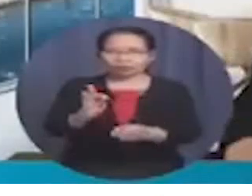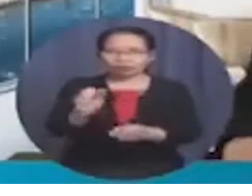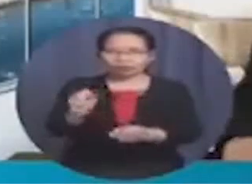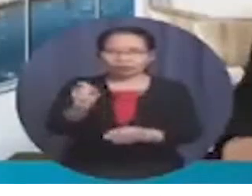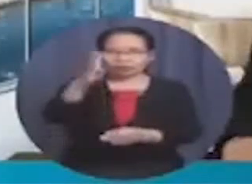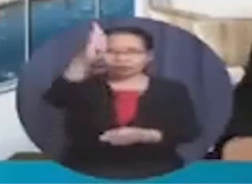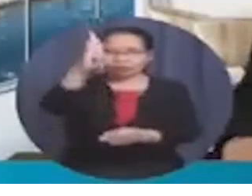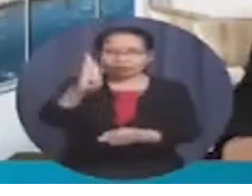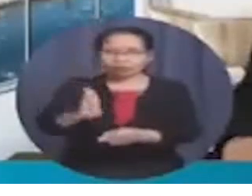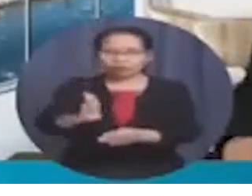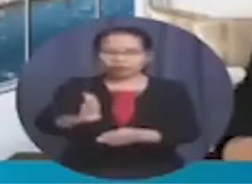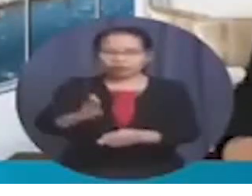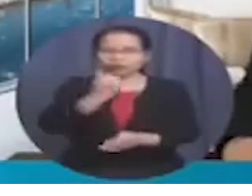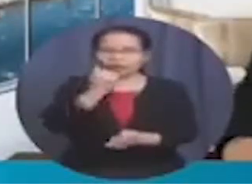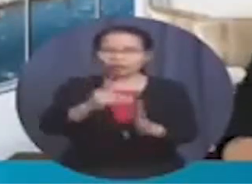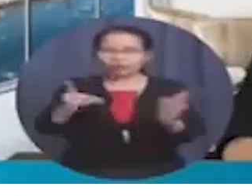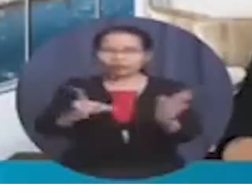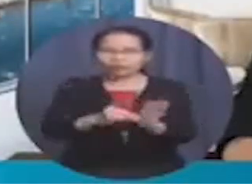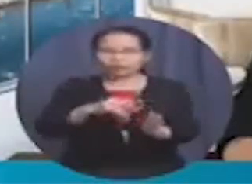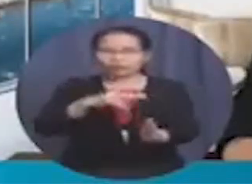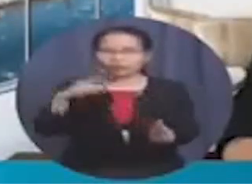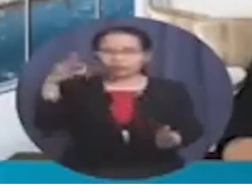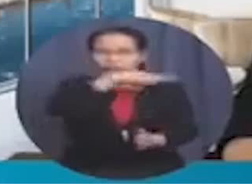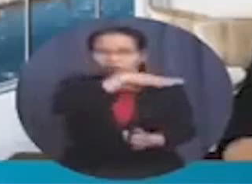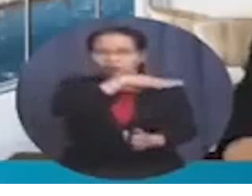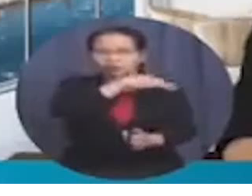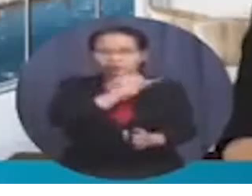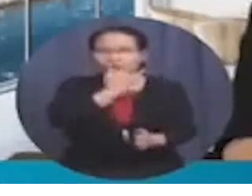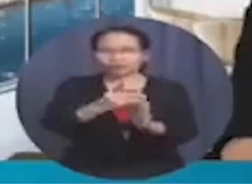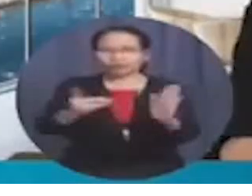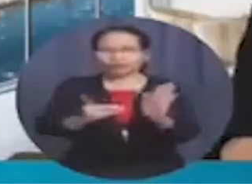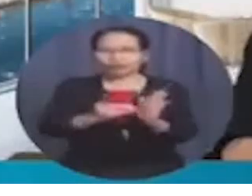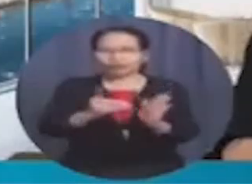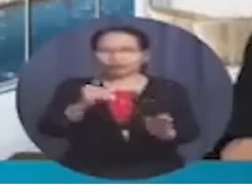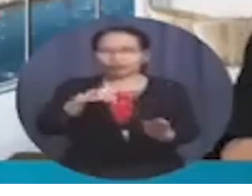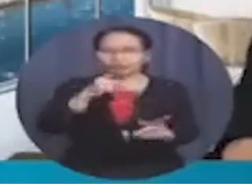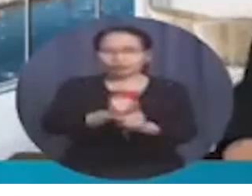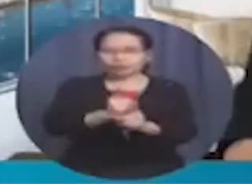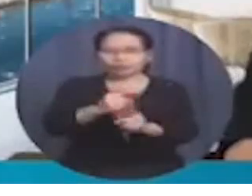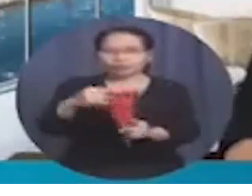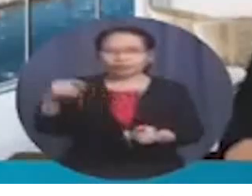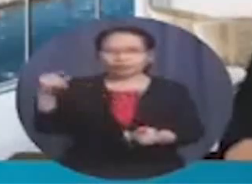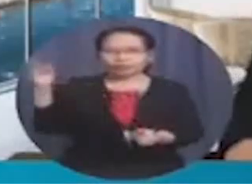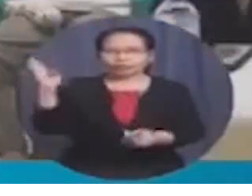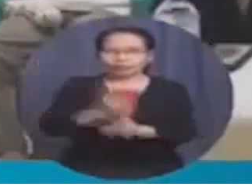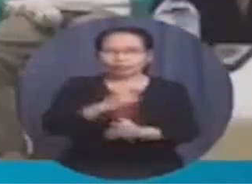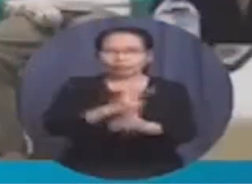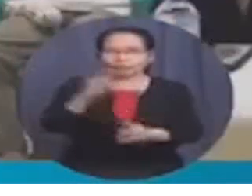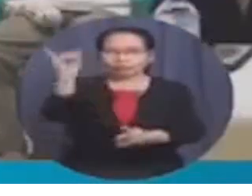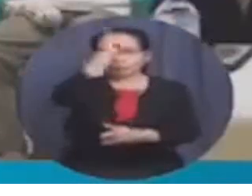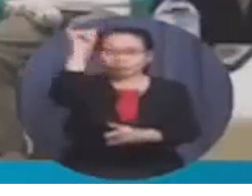Diyos. Maling aral yan. Hindi totoo yan, mga kababayan. Mag-ingat kayo sa mga kumakalat na